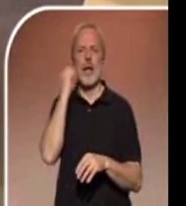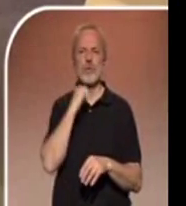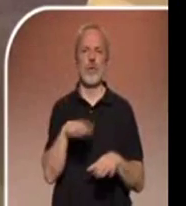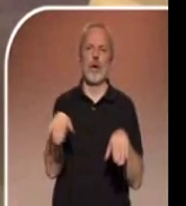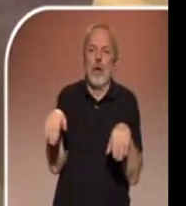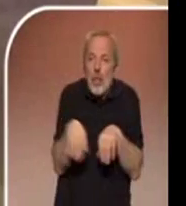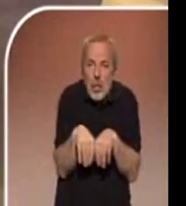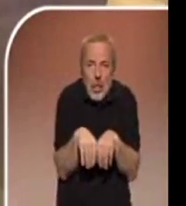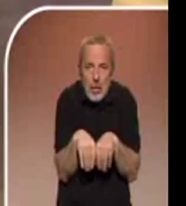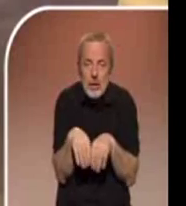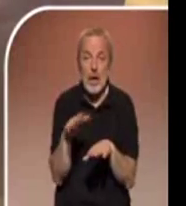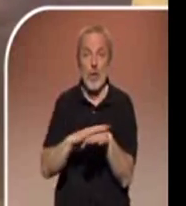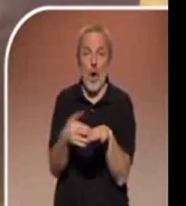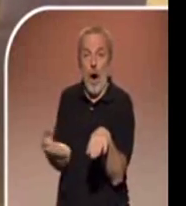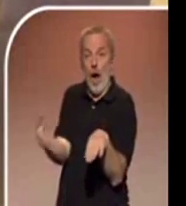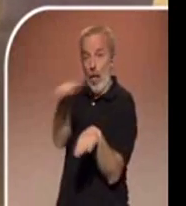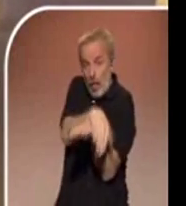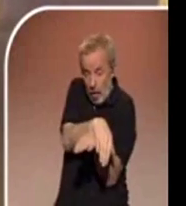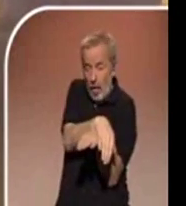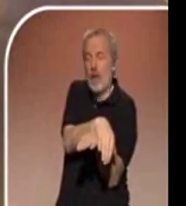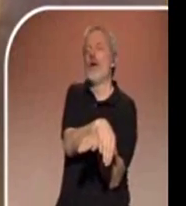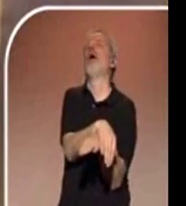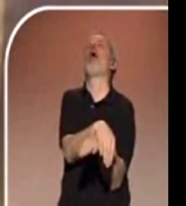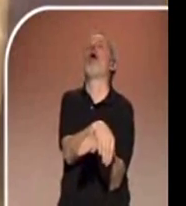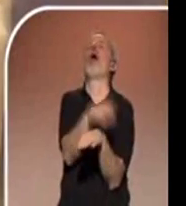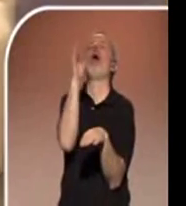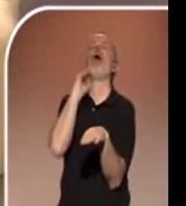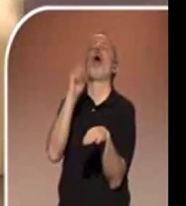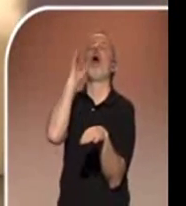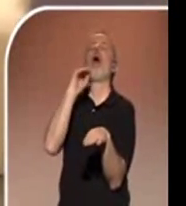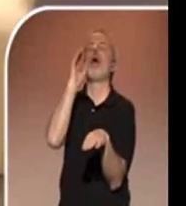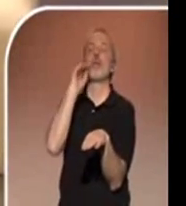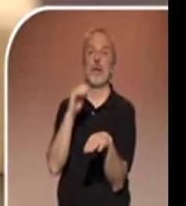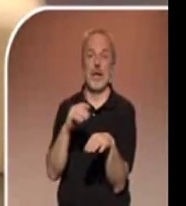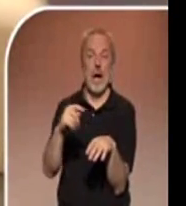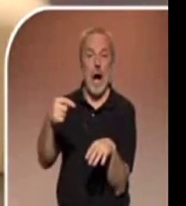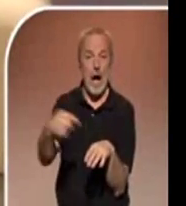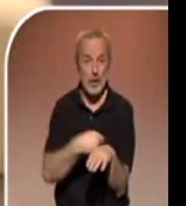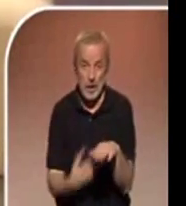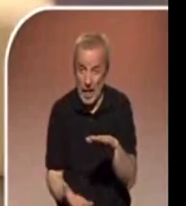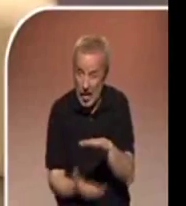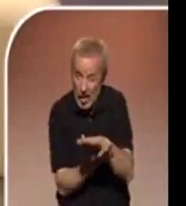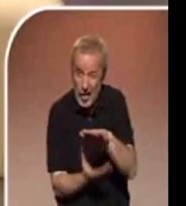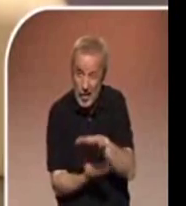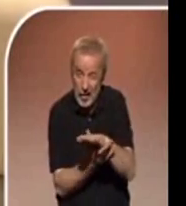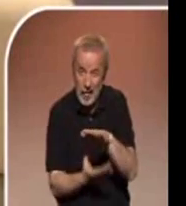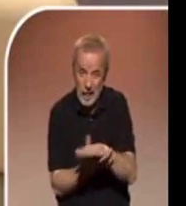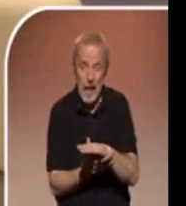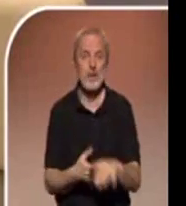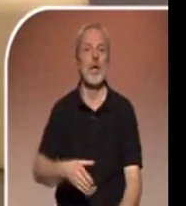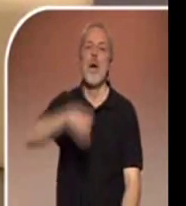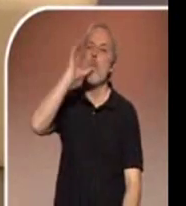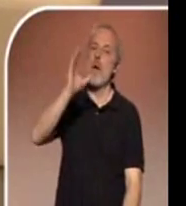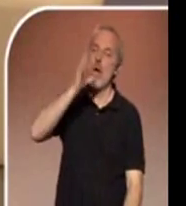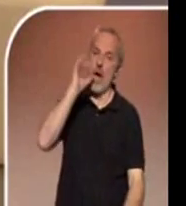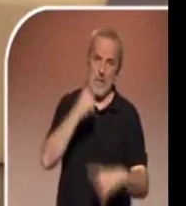usne, něčím se uspí a jak tlačí na tu podkolení žílu a nedbá na hydrataci, aby nemusel často chodit